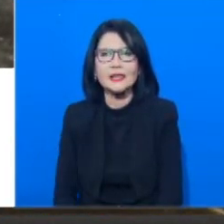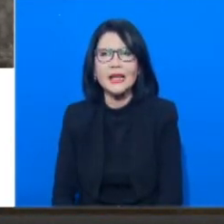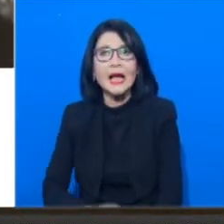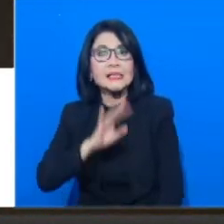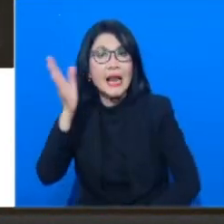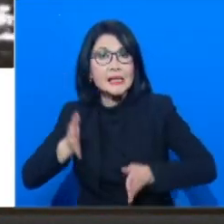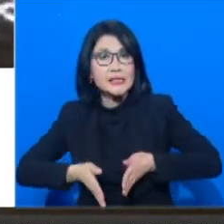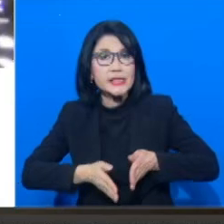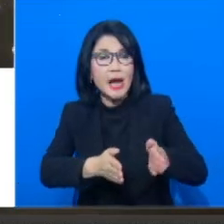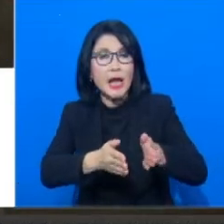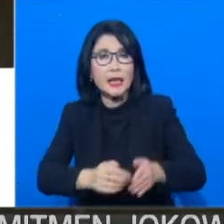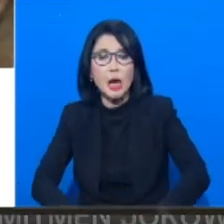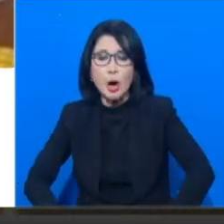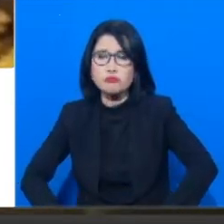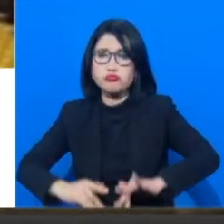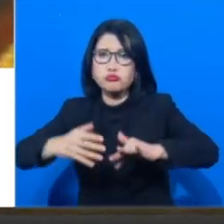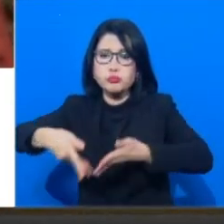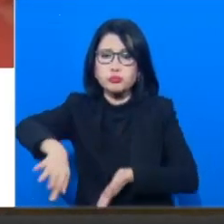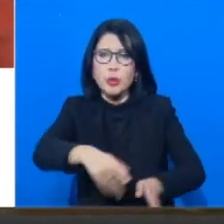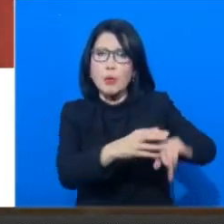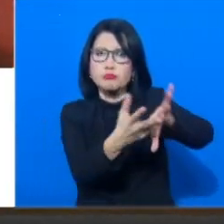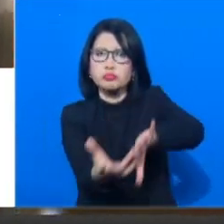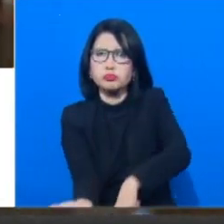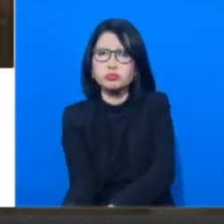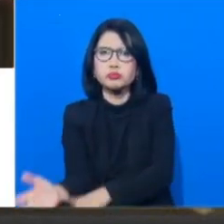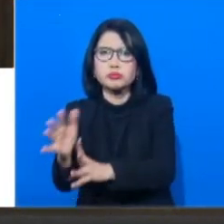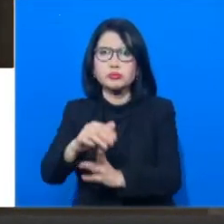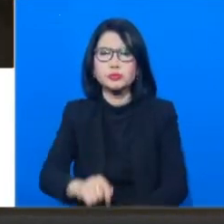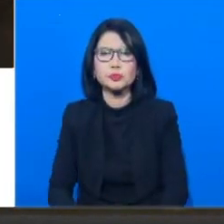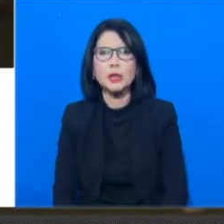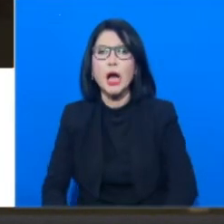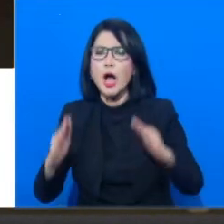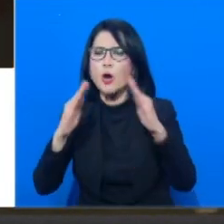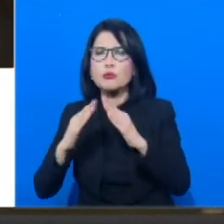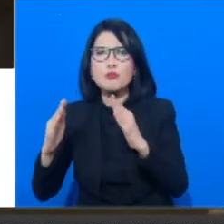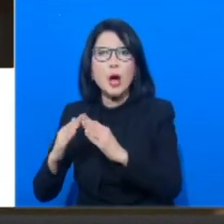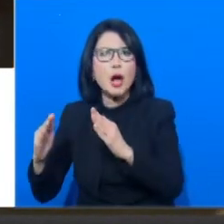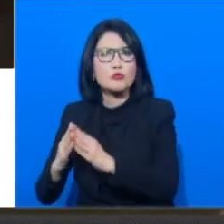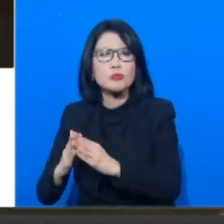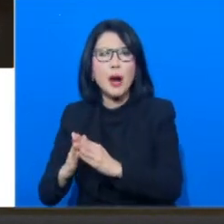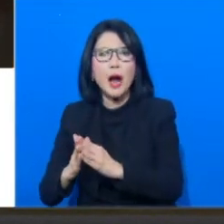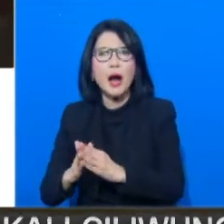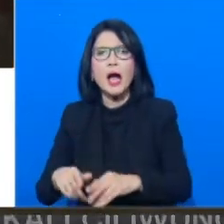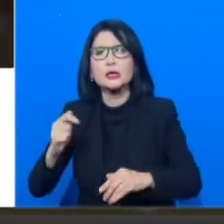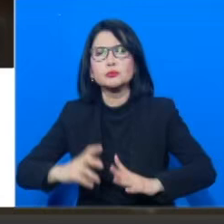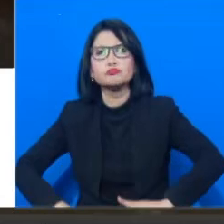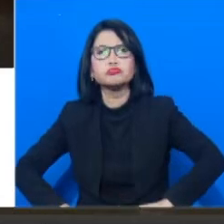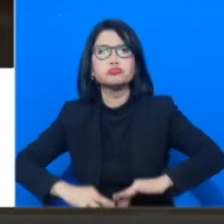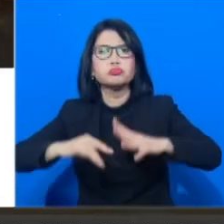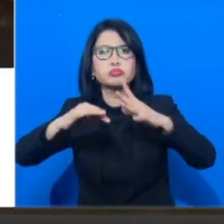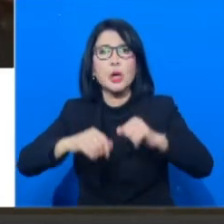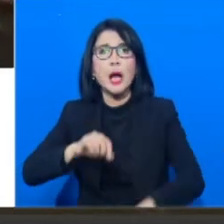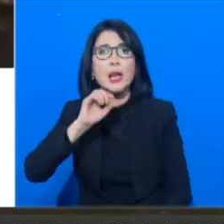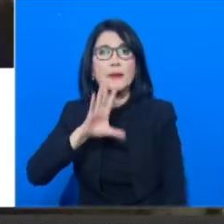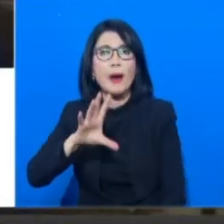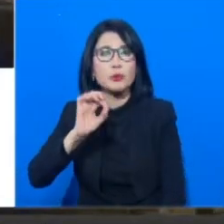jalan, banjir yang disebabkan luapan air dari Kali Grogol ini juga membuat ratusan rumah di Grogol Petamburan terendam banjir setinggi